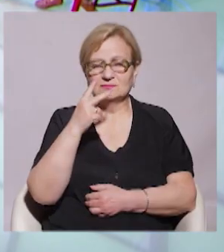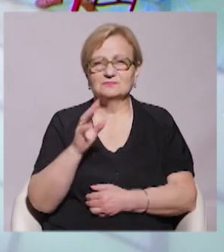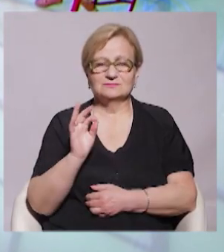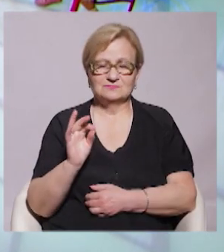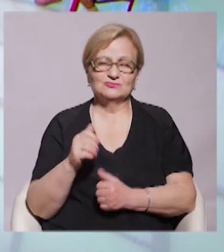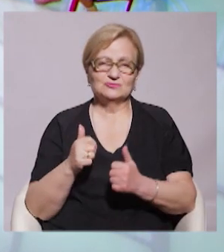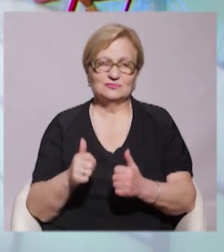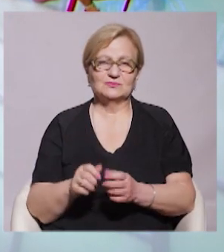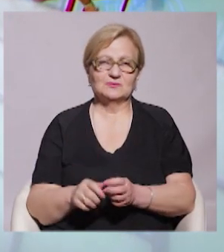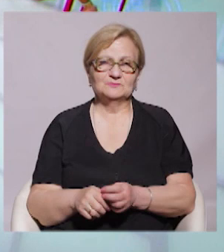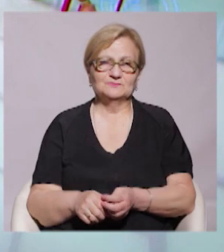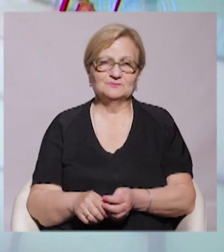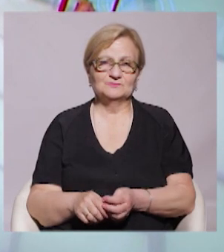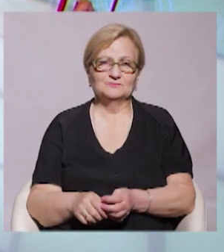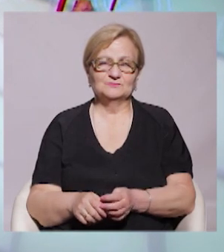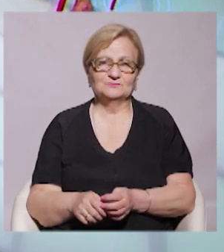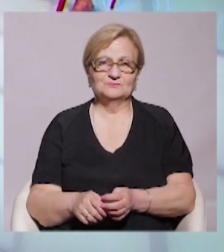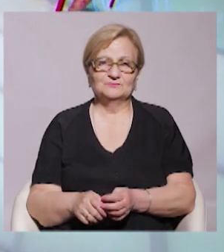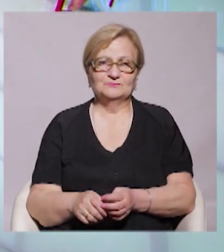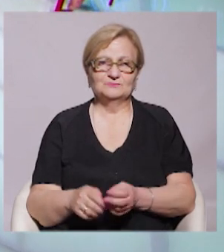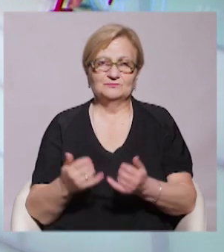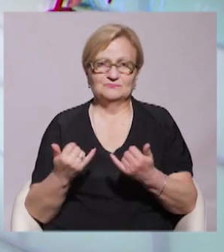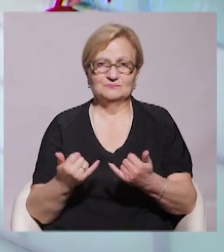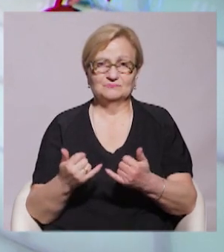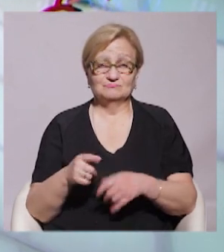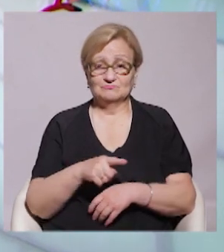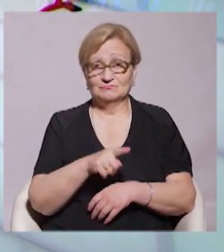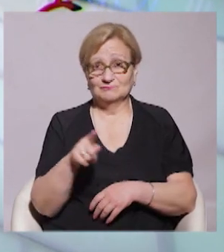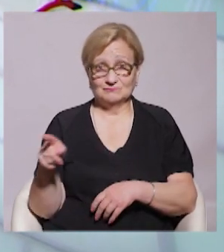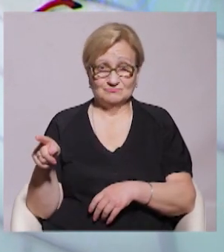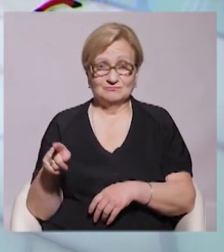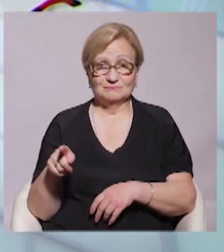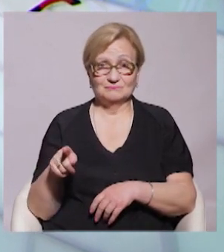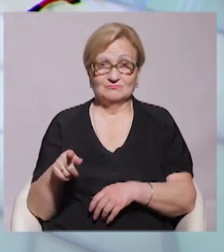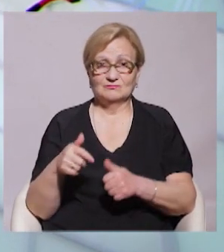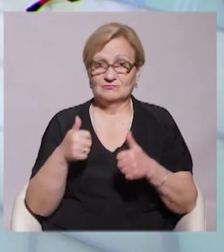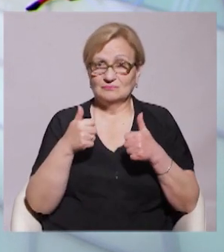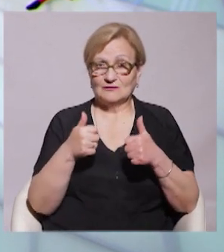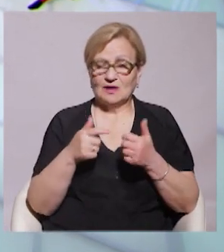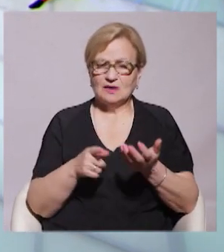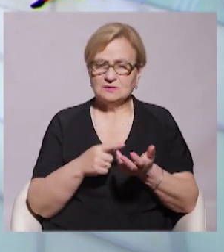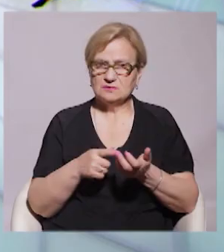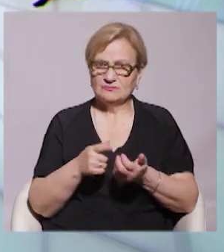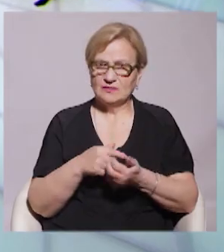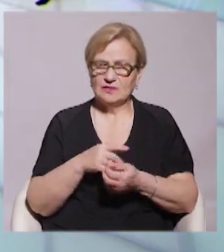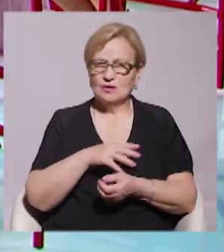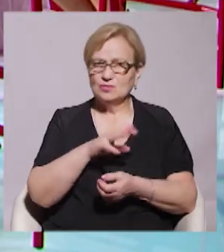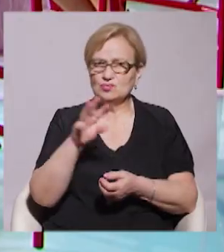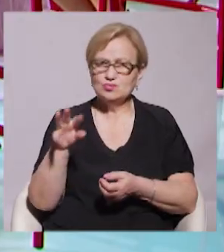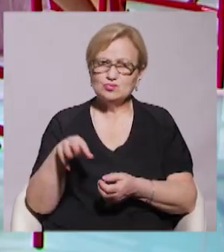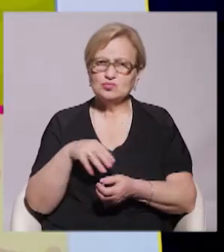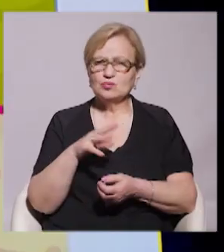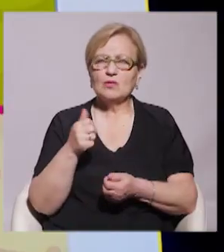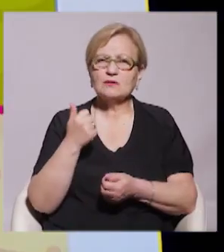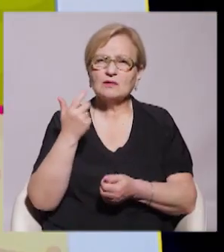ძალიან მაგარია, ყოჩახ. ახლა თქვენც ბავშვებო და თქვენც კარგად გადათვალეთ. სულ რამდენი